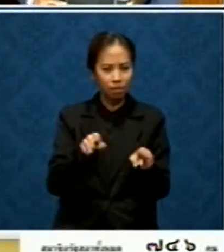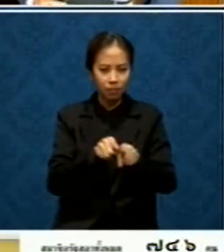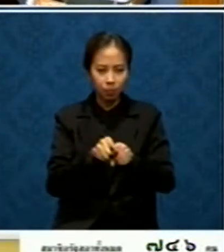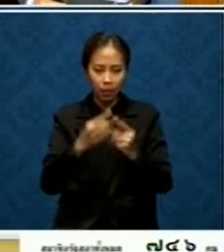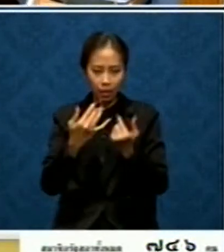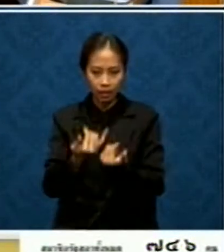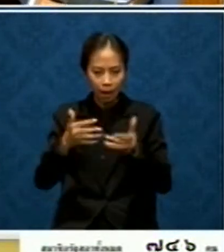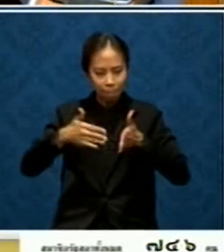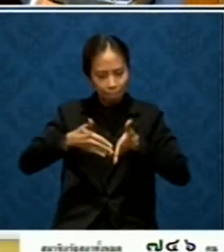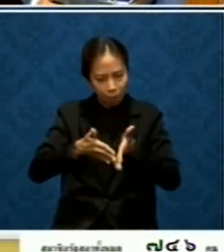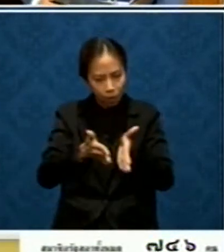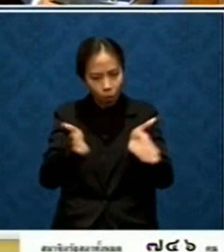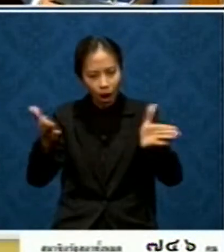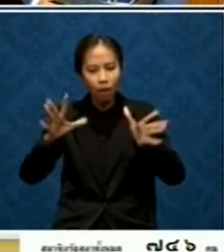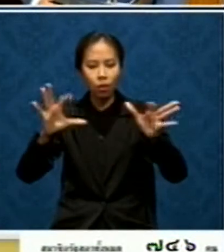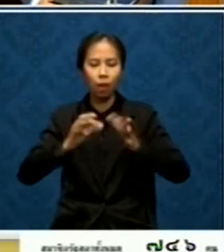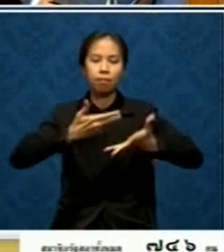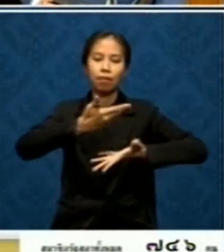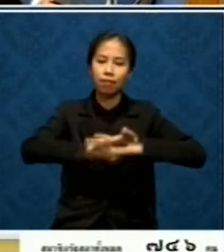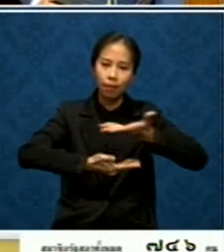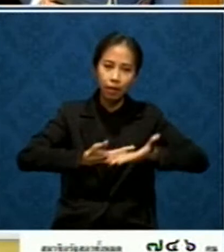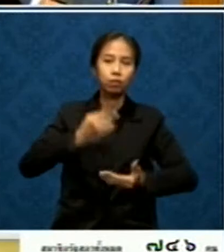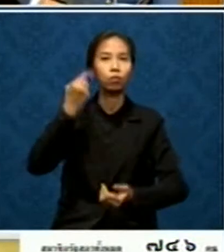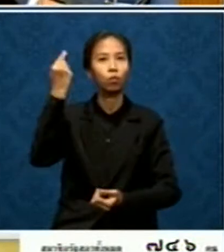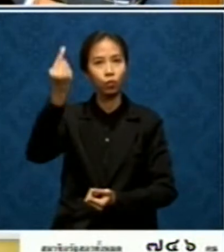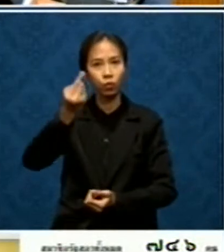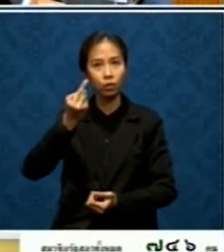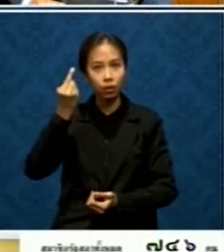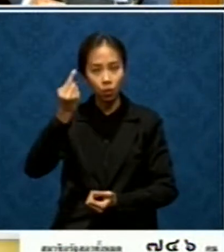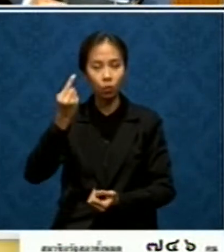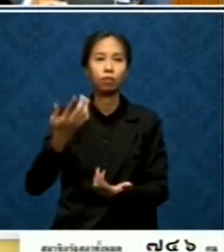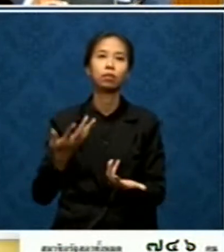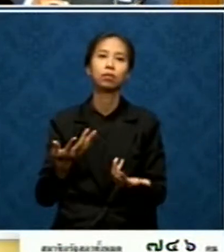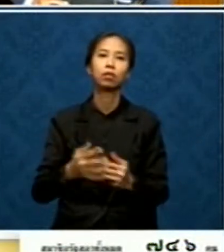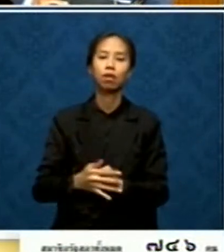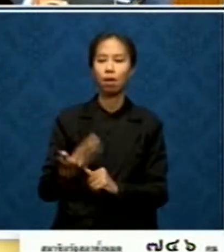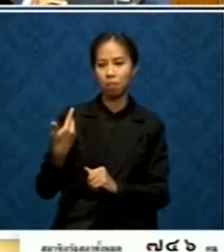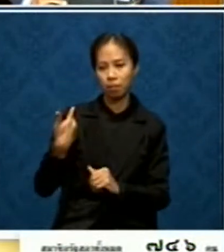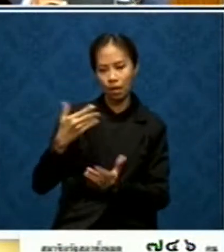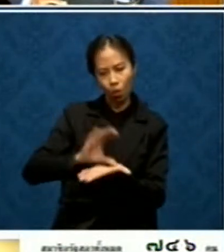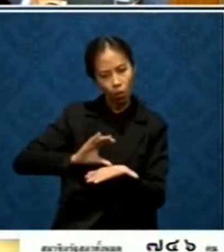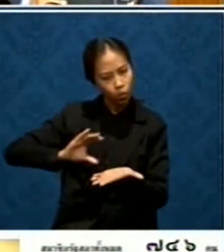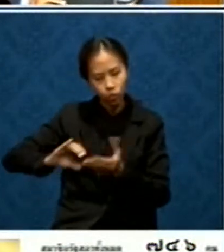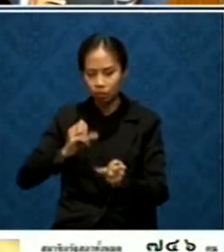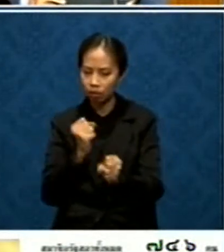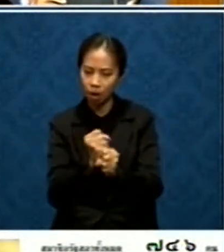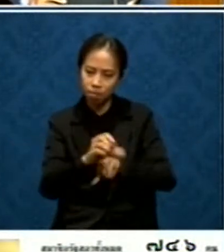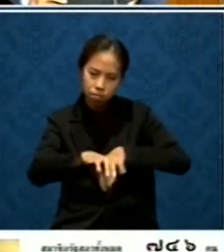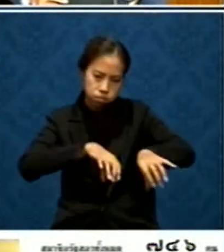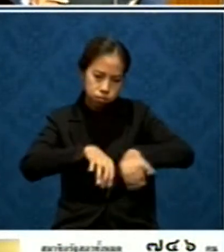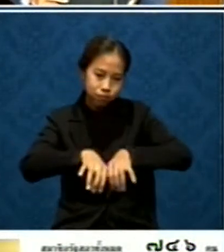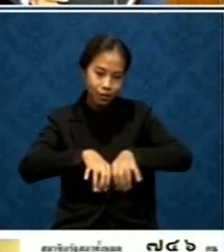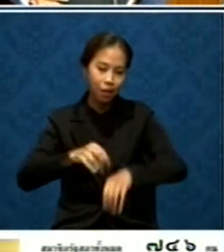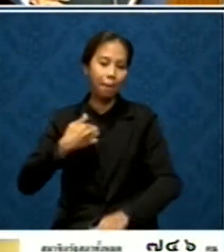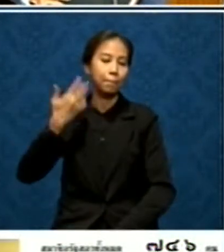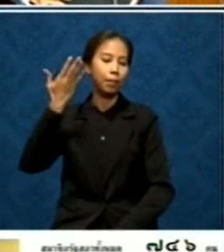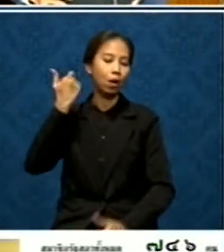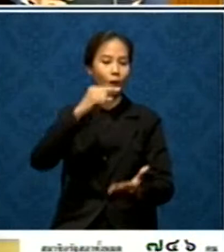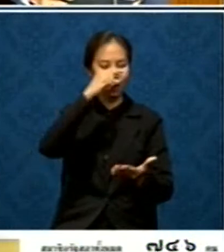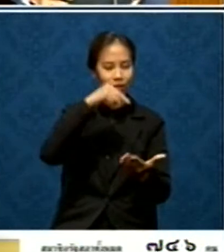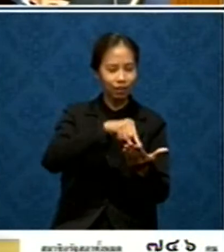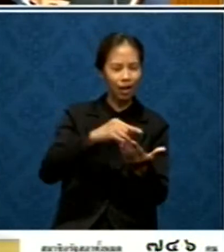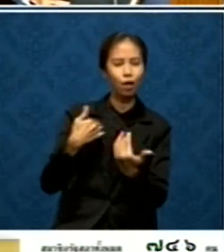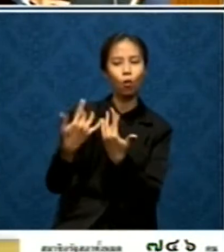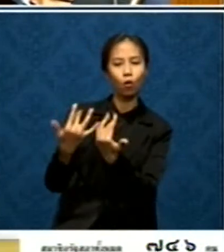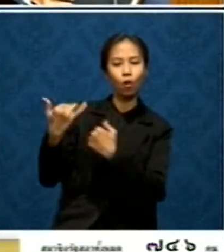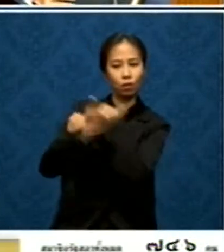เสรีทางการค้าการท่องเที่ยวและการลงทุนที่ประเทศไทยได้เคยพึ่งพาปัจจัยเหล่านี้